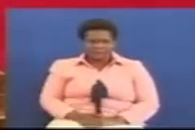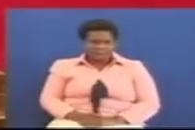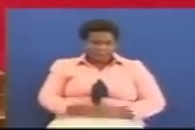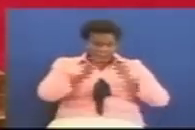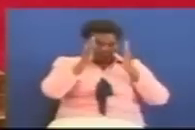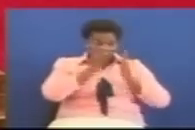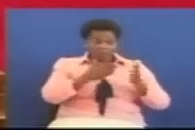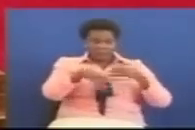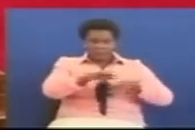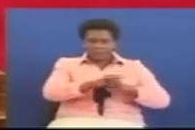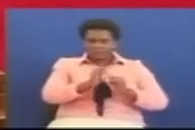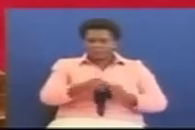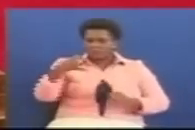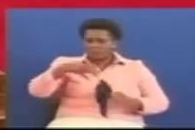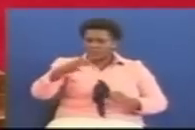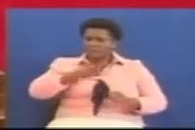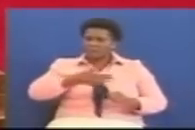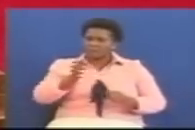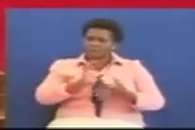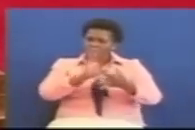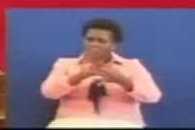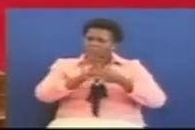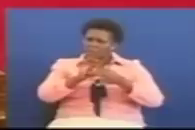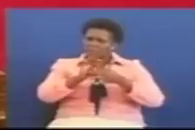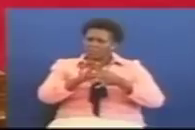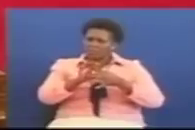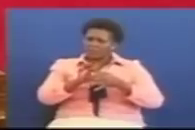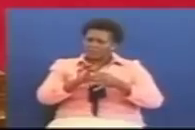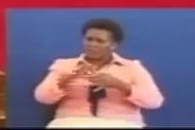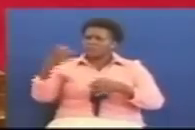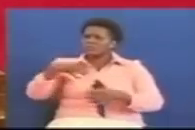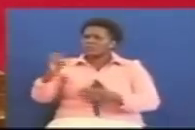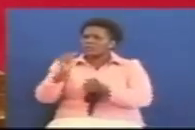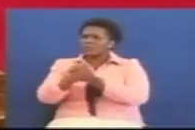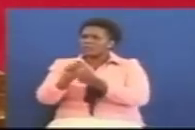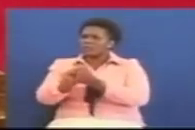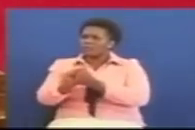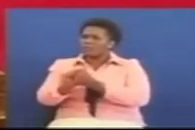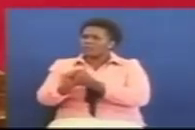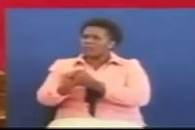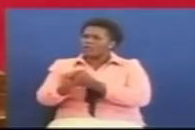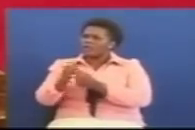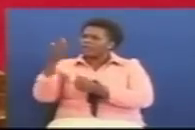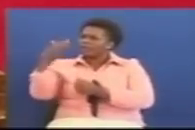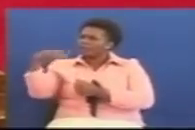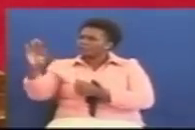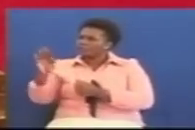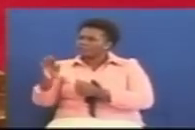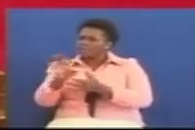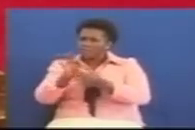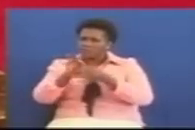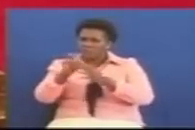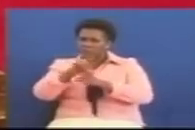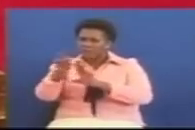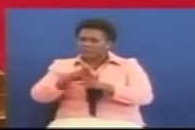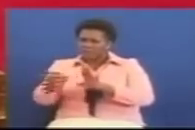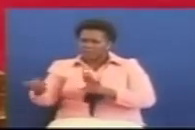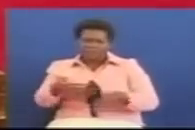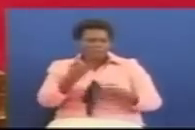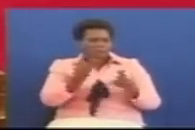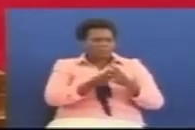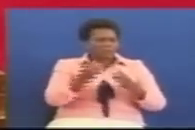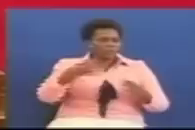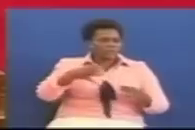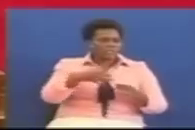na hilo, Wizara ya Kilimo inashirikiana na Wizara ya Mambo ya Nje na Ushirikiano wa Afrika Mashariki na Wizara ya Viwanda na